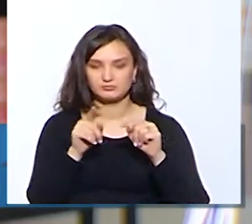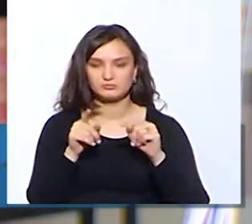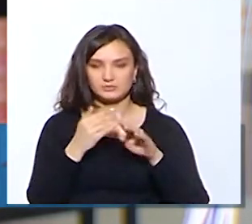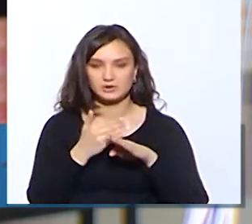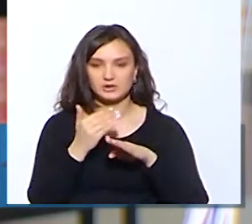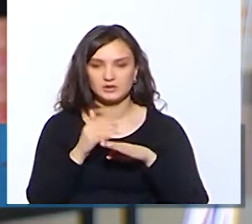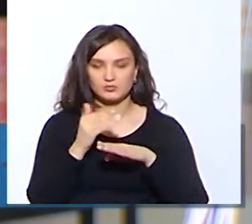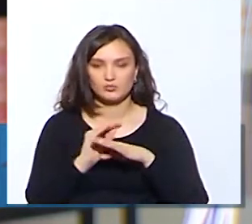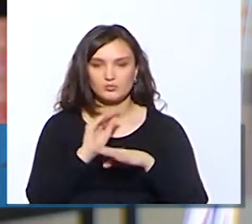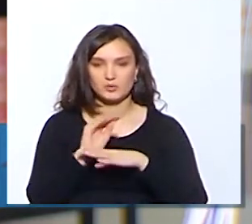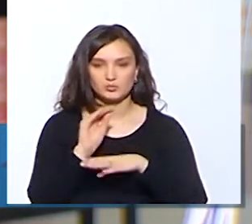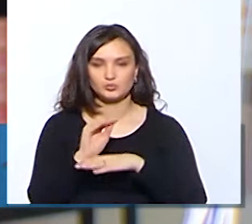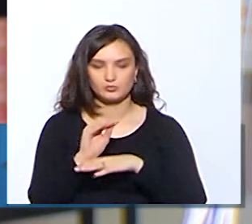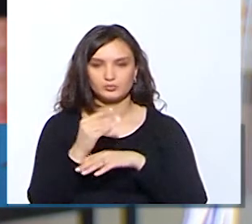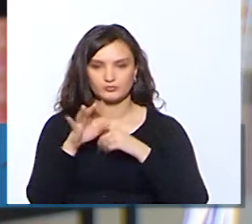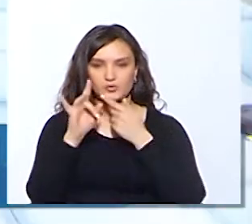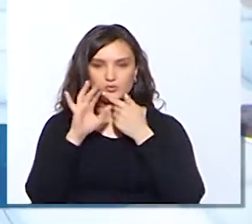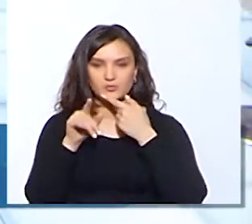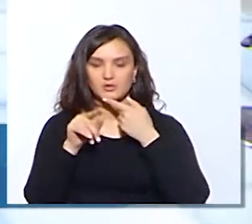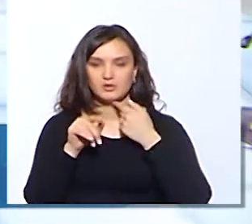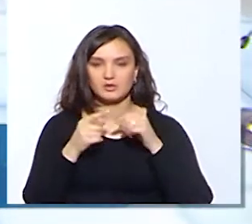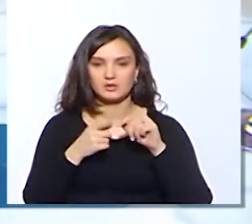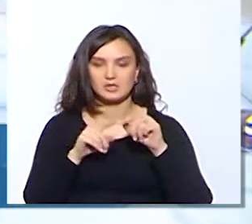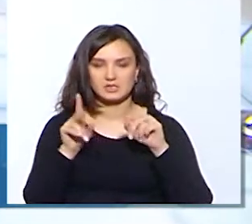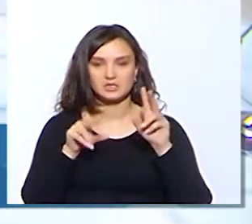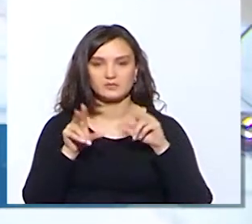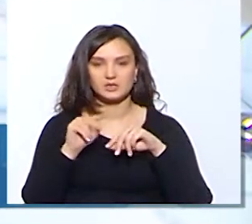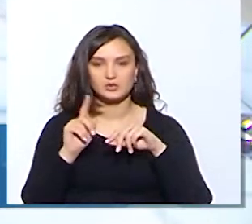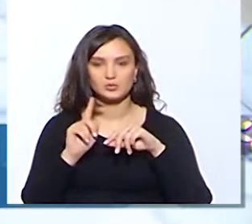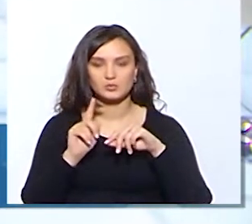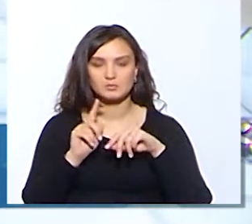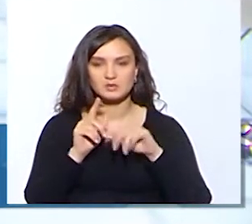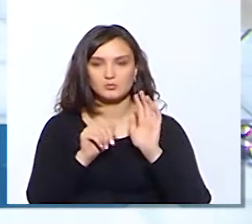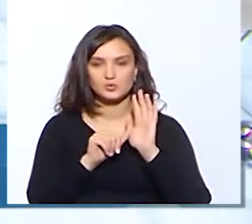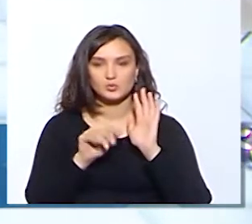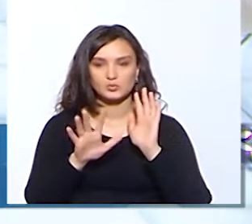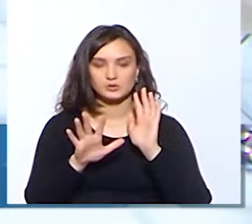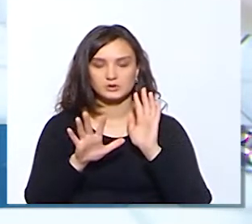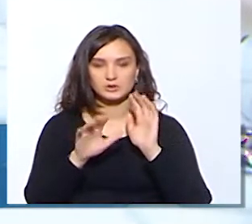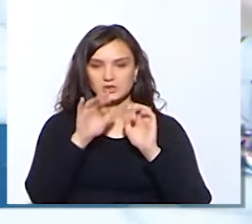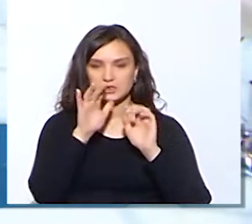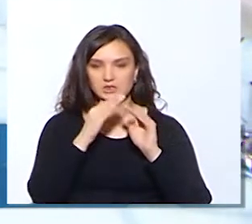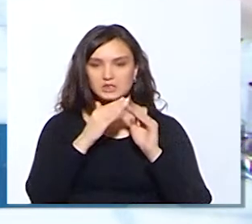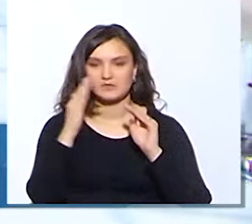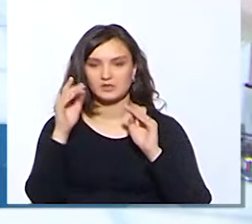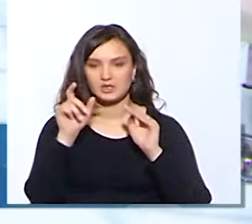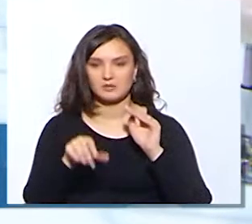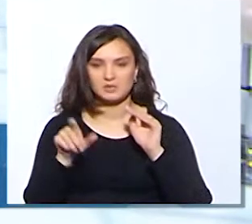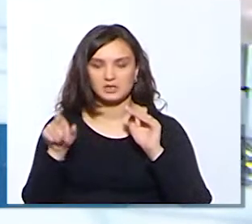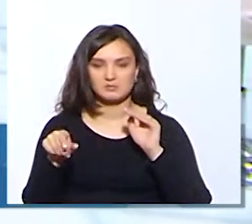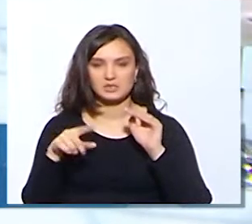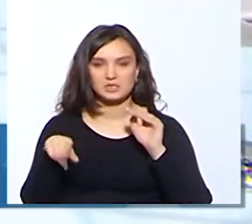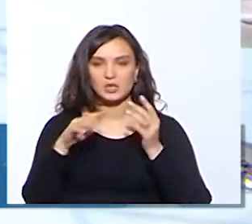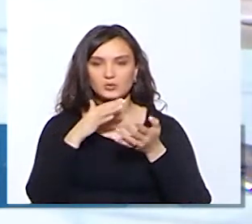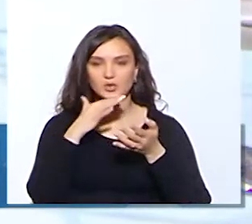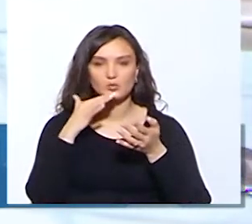თანდათანობით მატულობს, ეს უკვე ცნობილი არის. Ესე თვლიან, რომ 65000 წლის ზევით ადამიანების